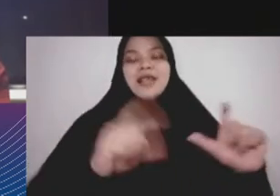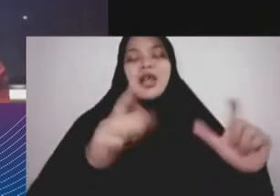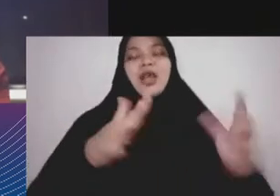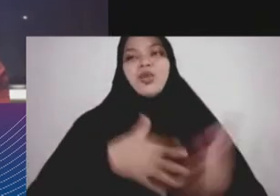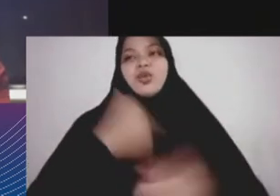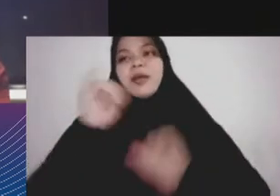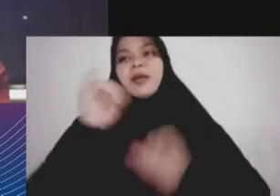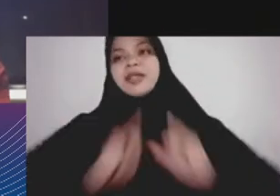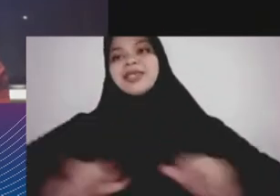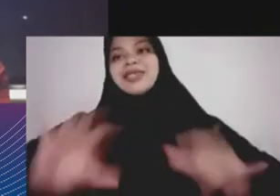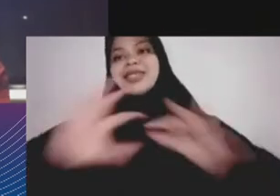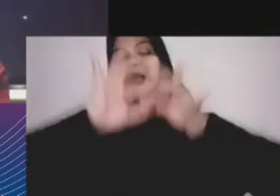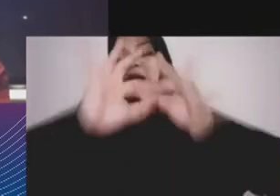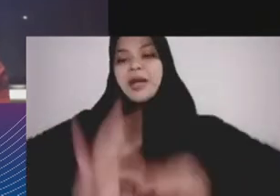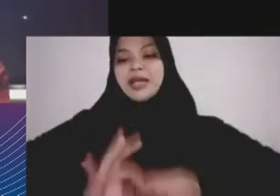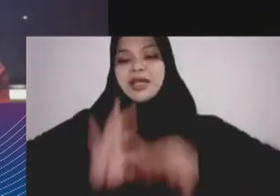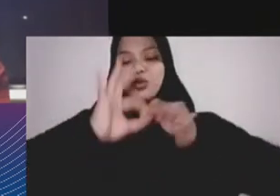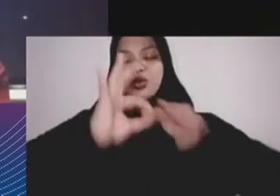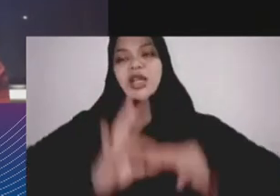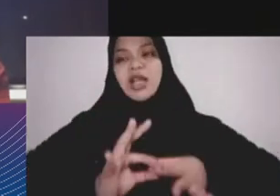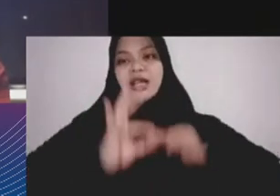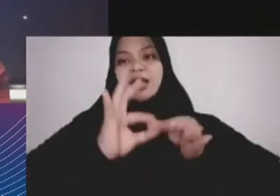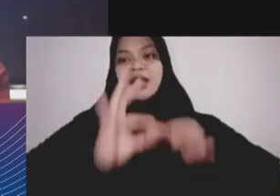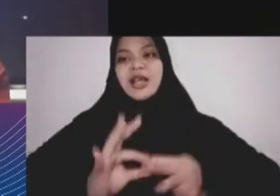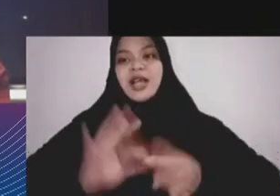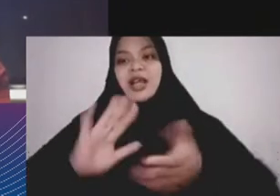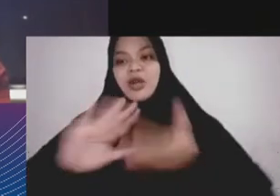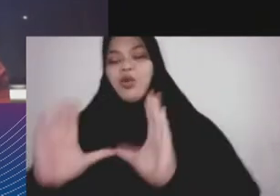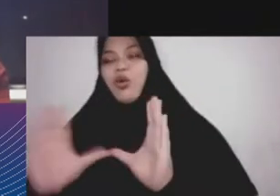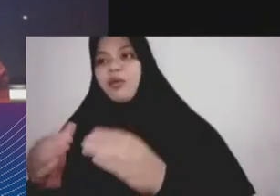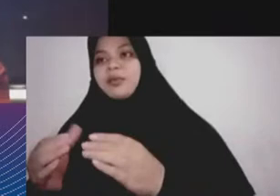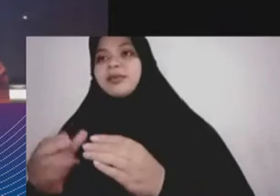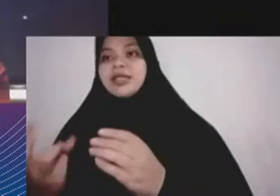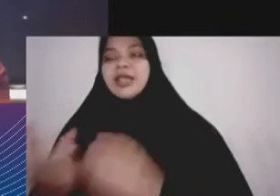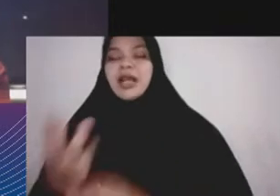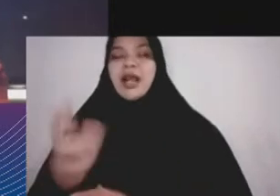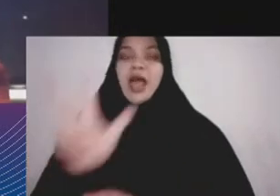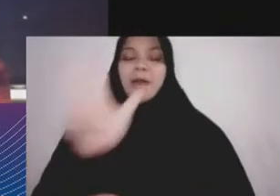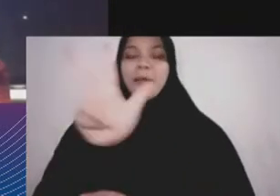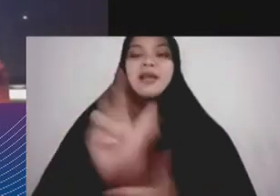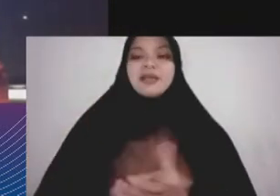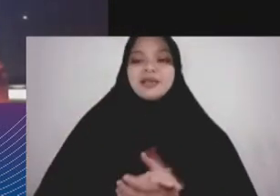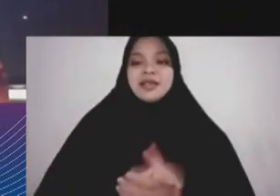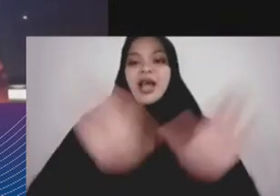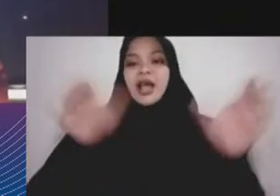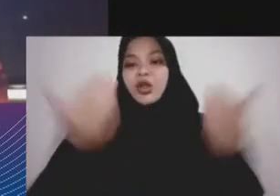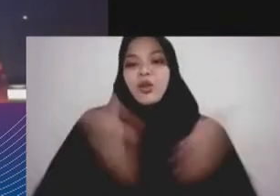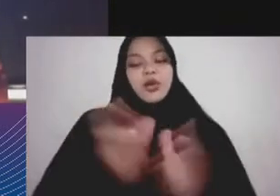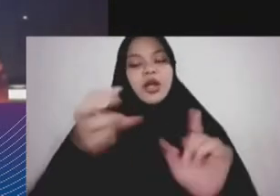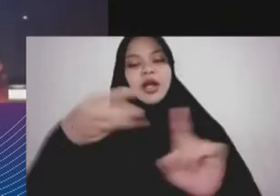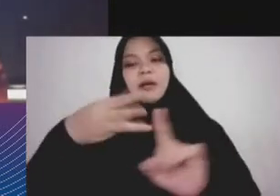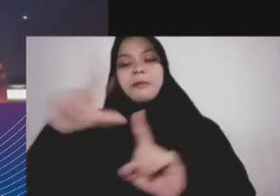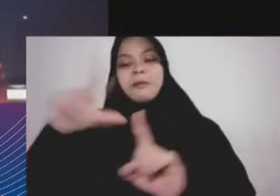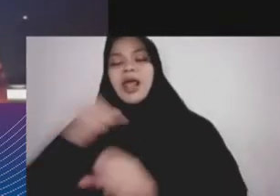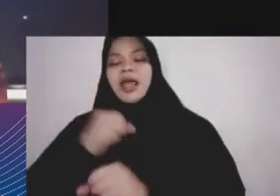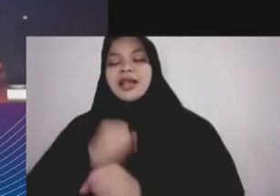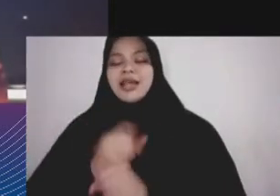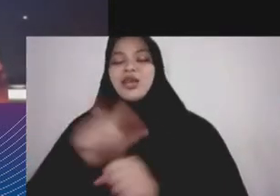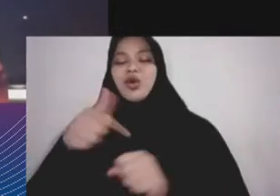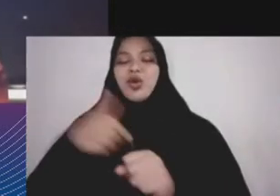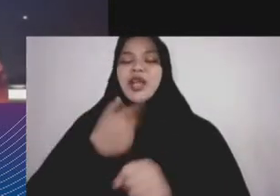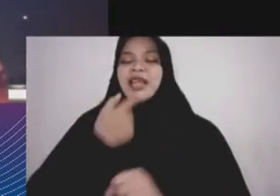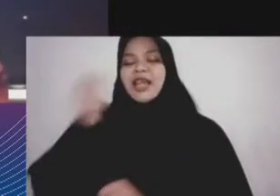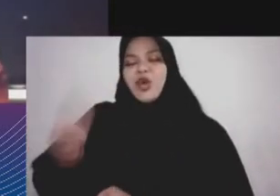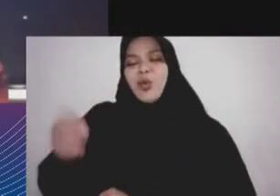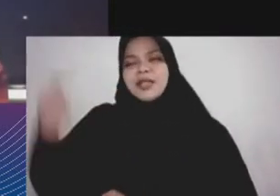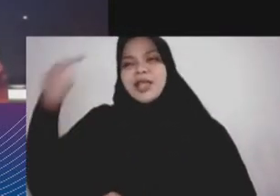dengan Komisi 8, minta maaf Bu Dia, Komisi 8 ataupun dengan Balek, soalnya ini mengenai loh, jadi saya selalu berpikir Komisi